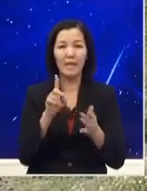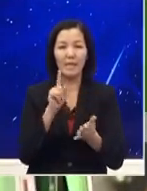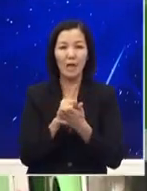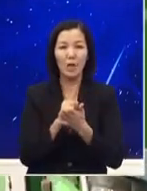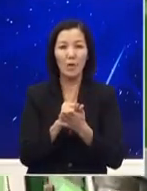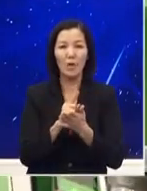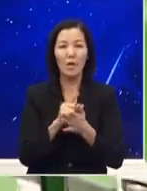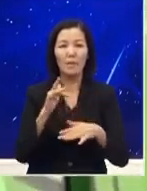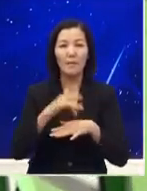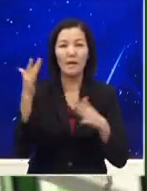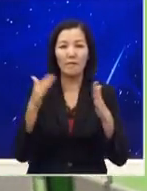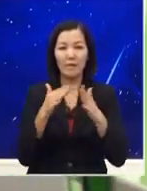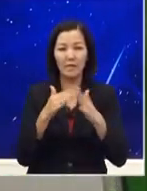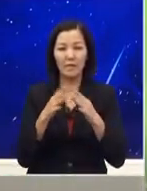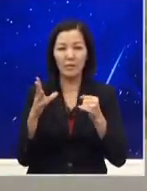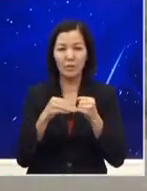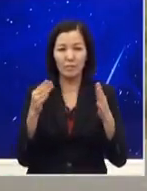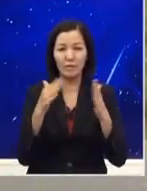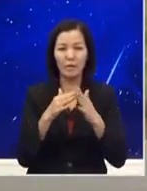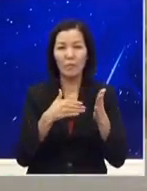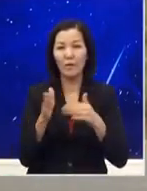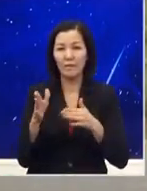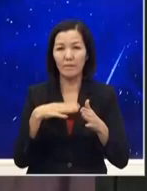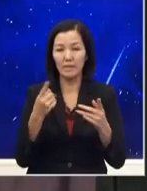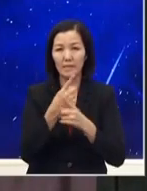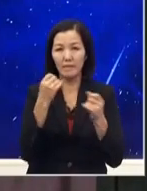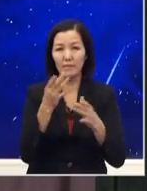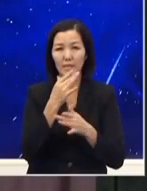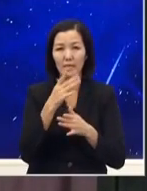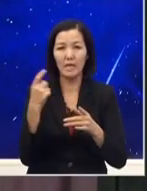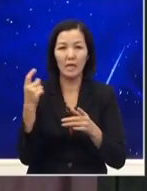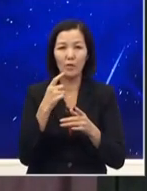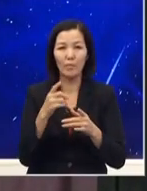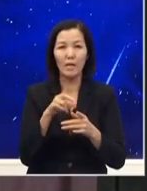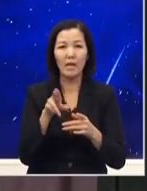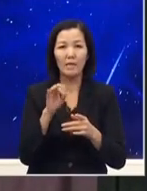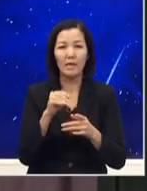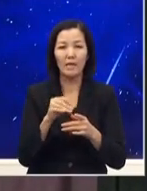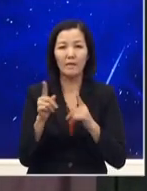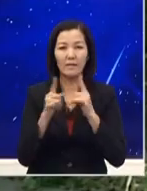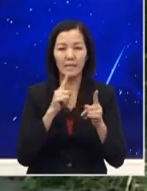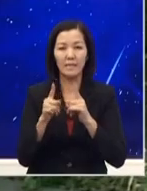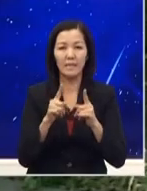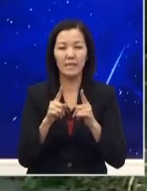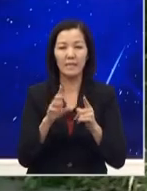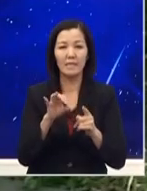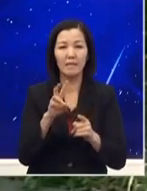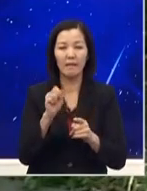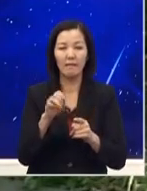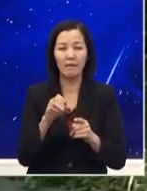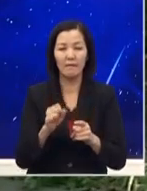собственников многоквартирных жилых домов предлагается отменить, сообщил министр национальной экономики Руслан Даленов на заседании Сената.